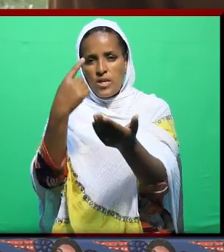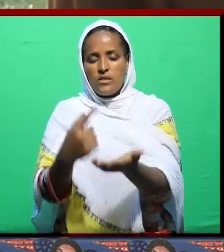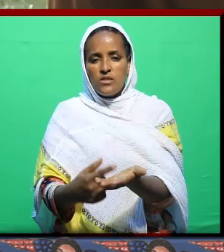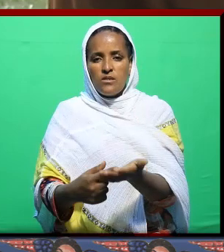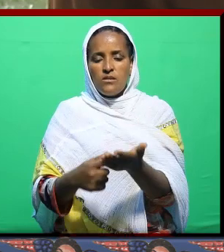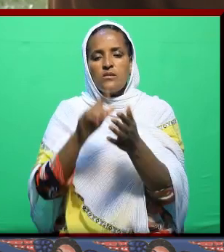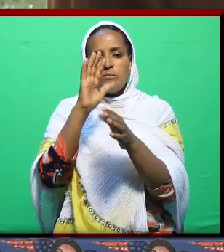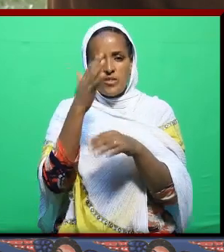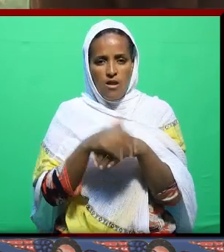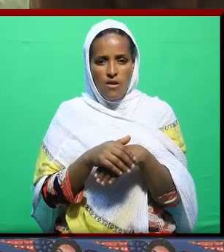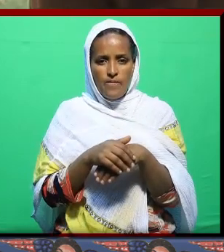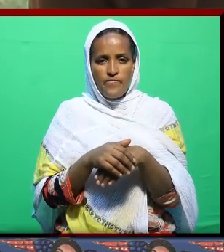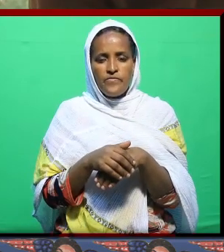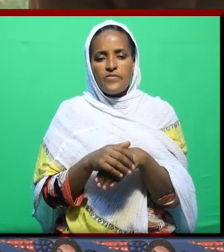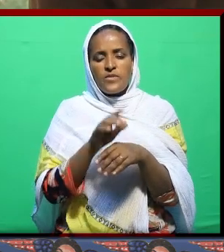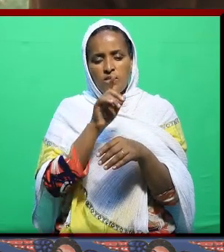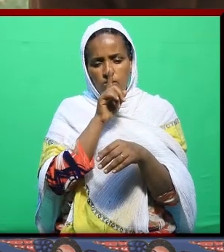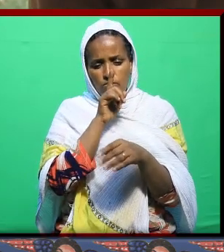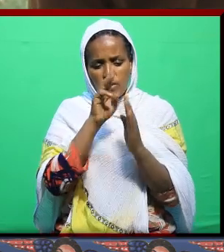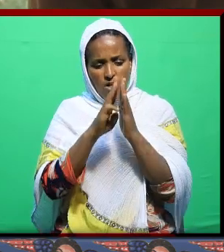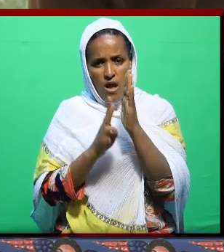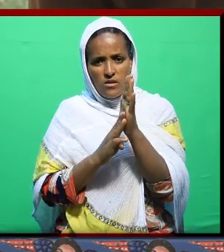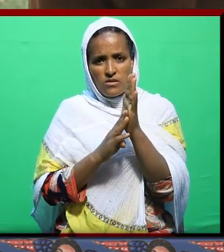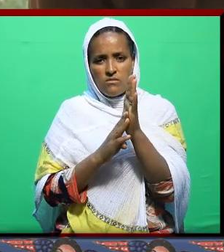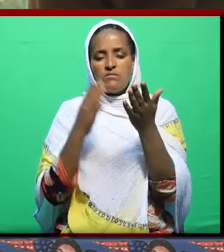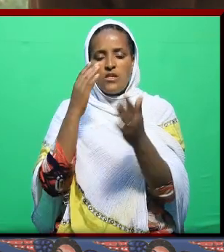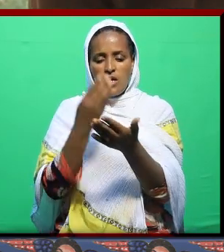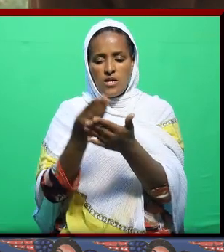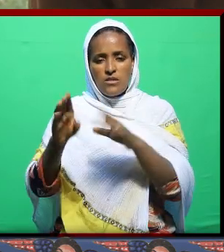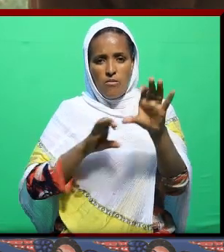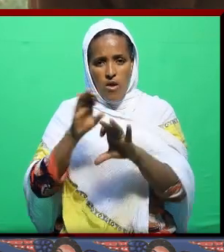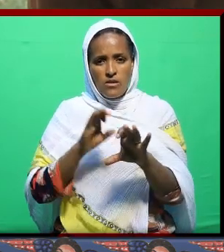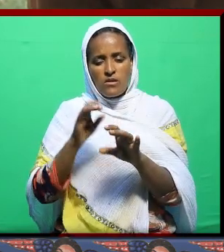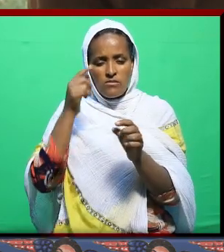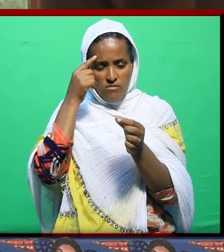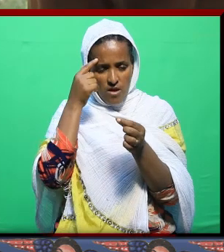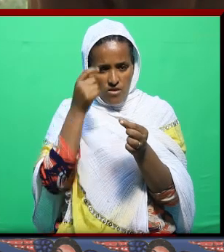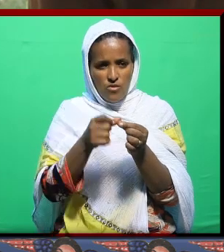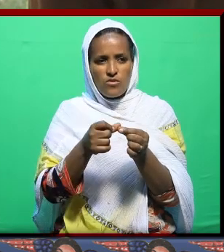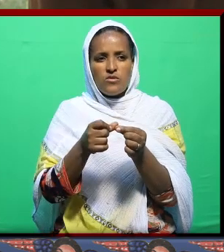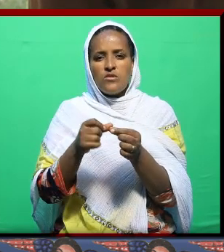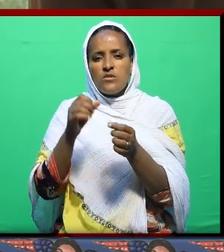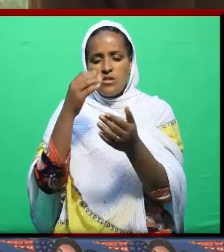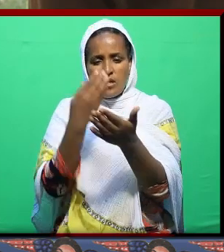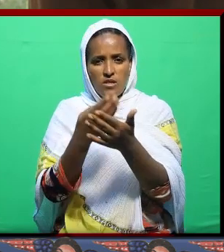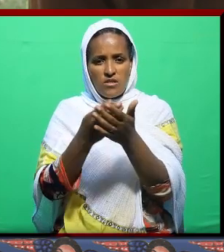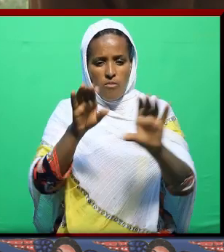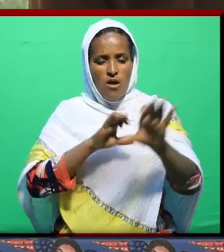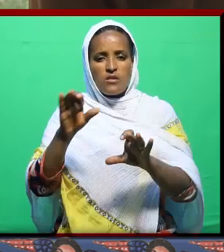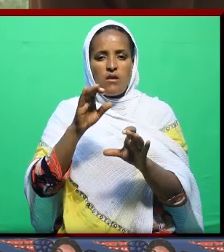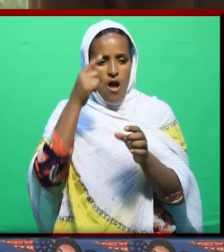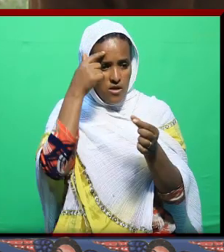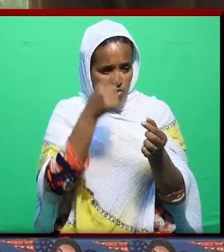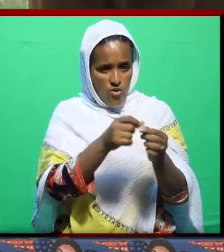በዚህ ይመስላል ጭምትነትን ገንዘብ ማድረግ መጨመት አስተዋይ ማለት ጭምትነትን ገንዘብ